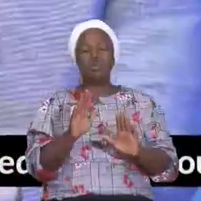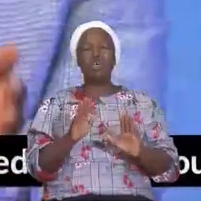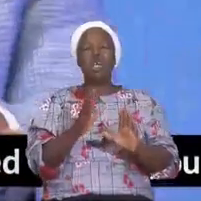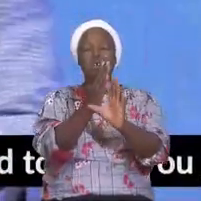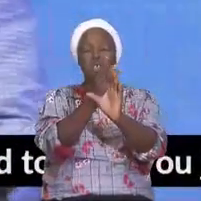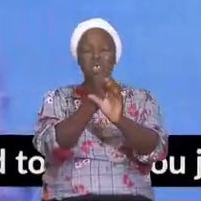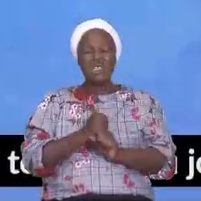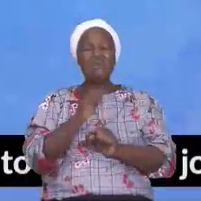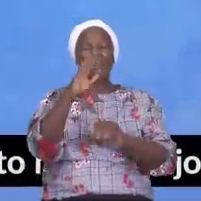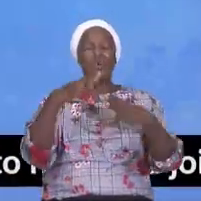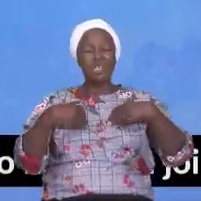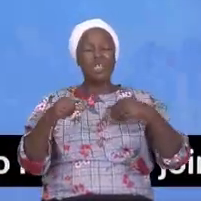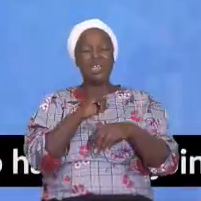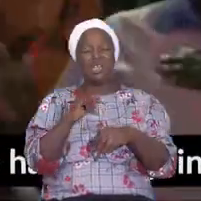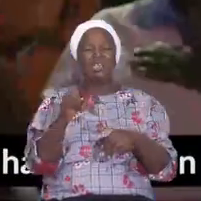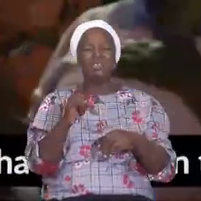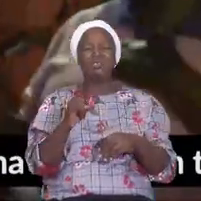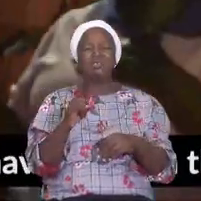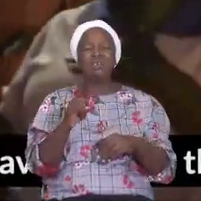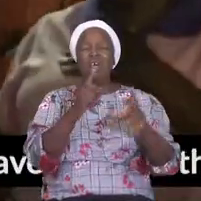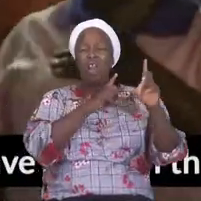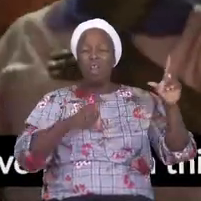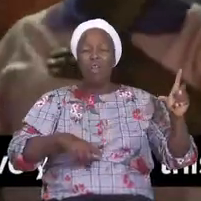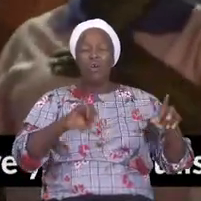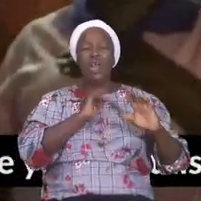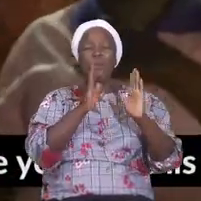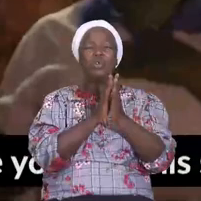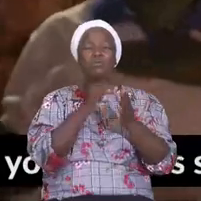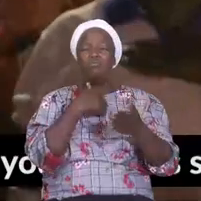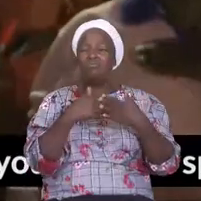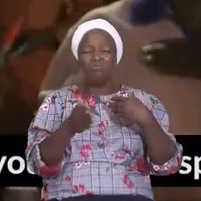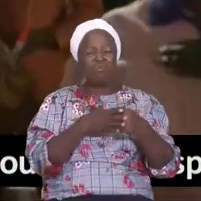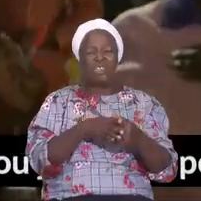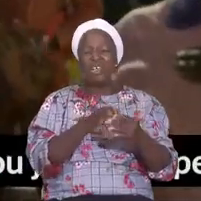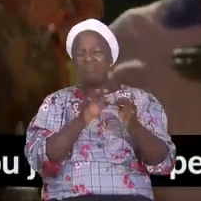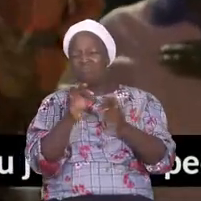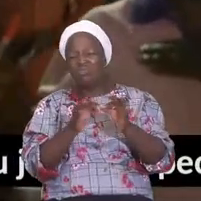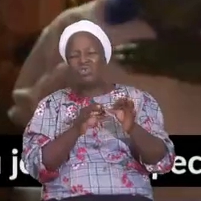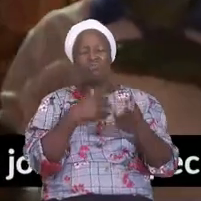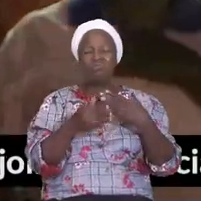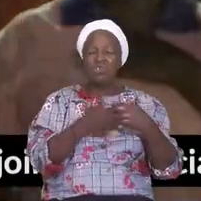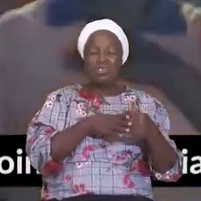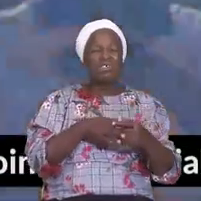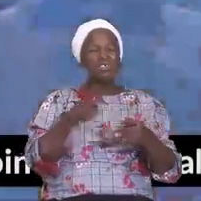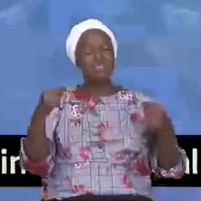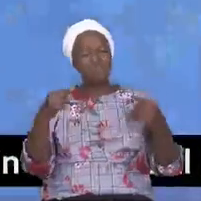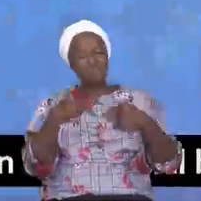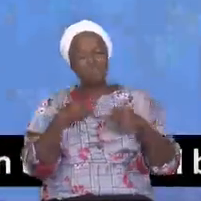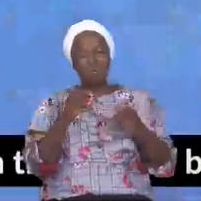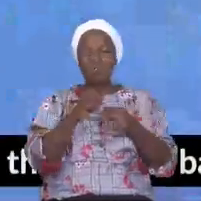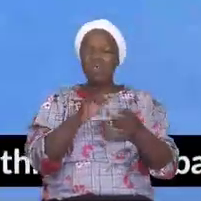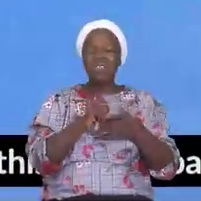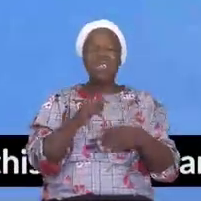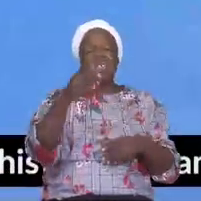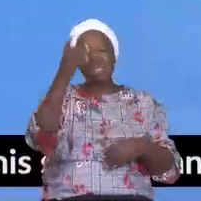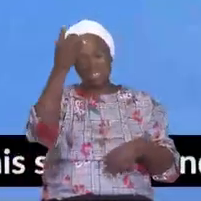impossible. Maintenant même, reçois ton miracle. Reçois ta guérison. Seigneur, je prie, quelle